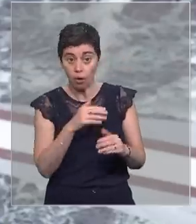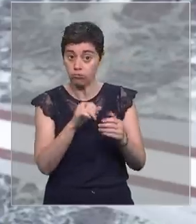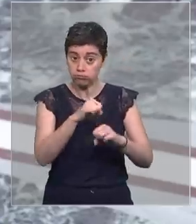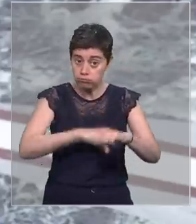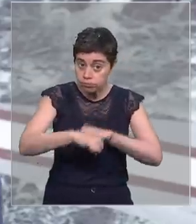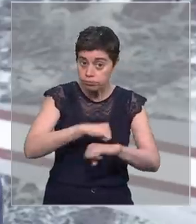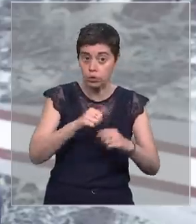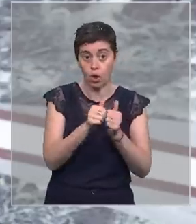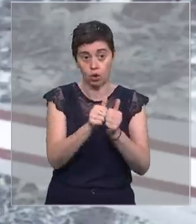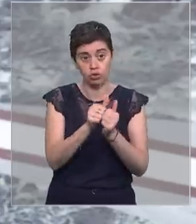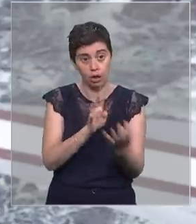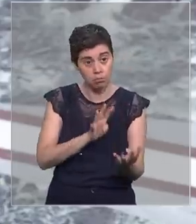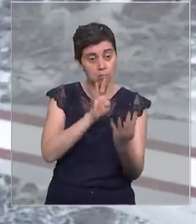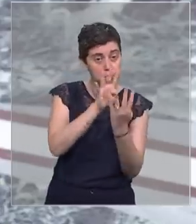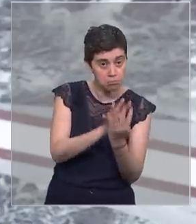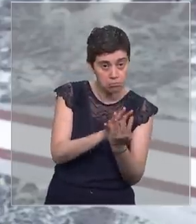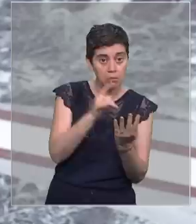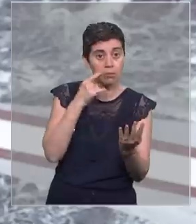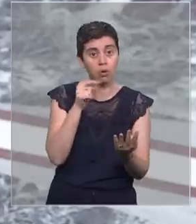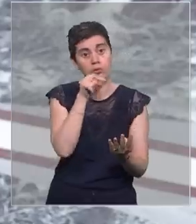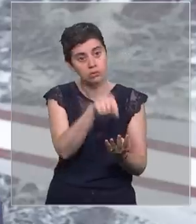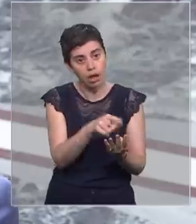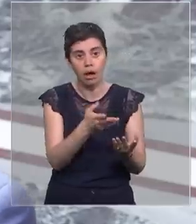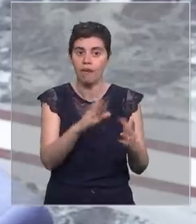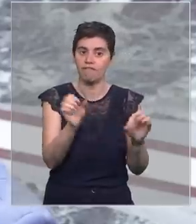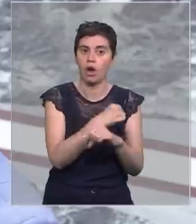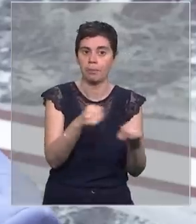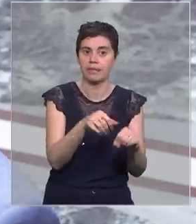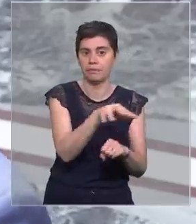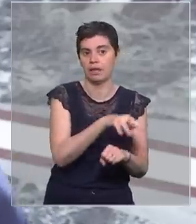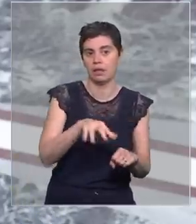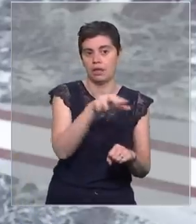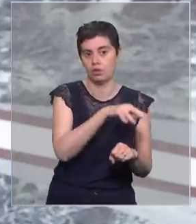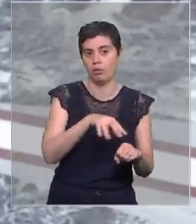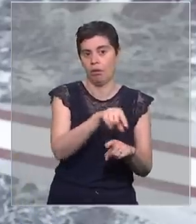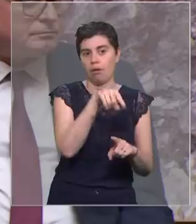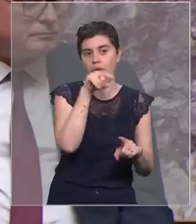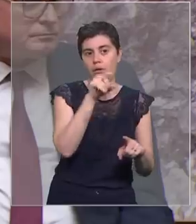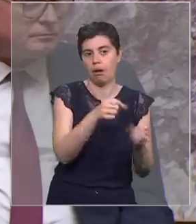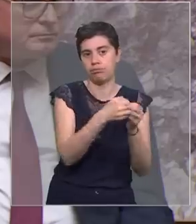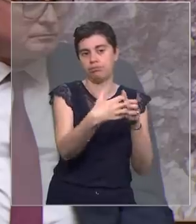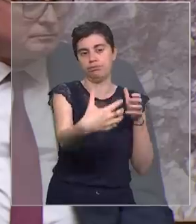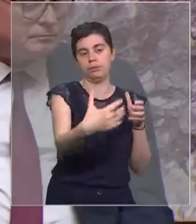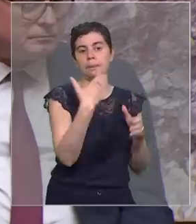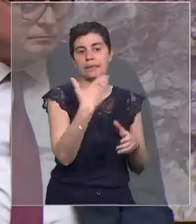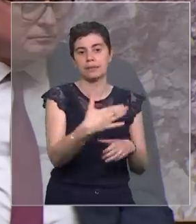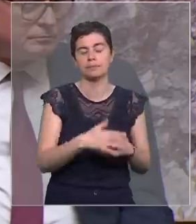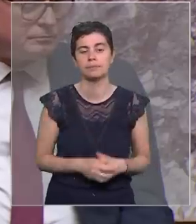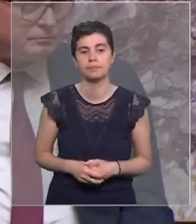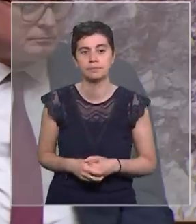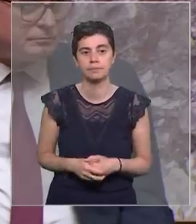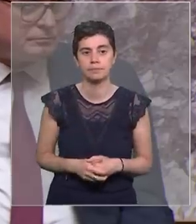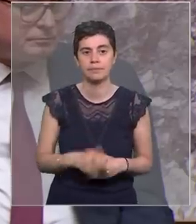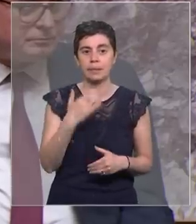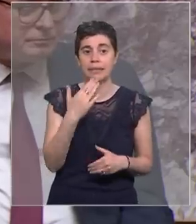au développement et à la prospérité de ce magnifique territoire du Pacifique. Je vous remercie.